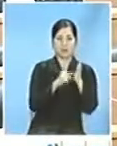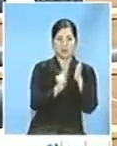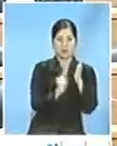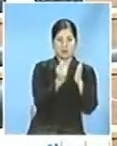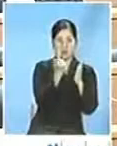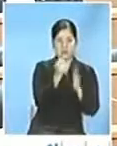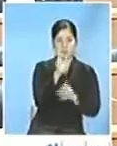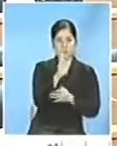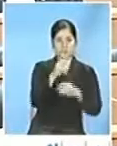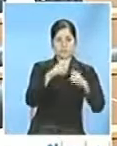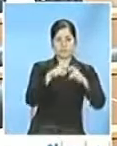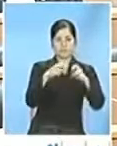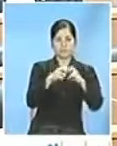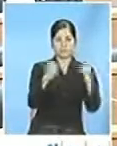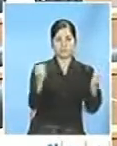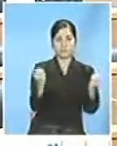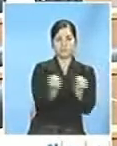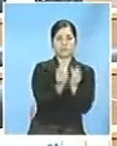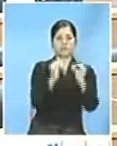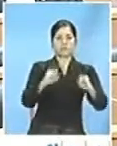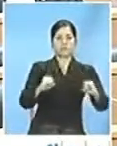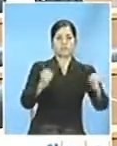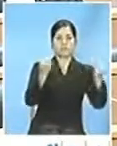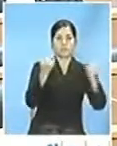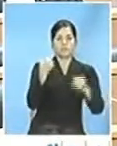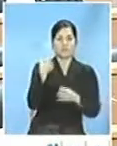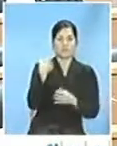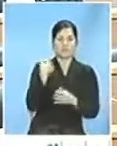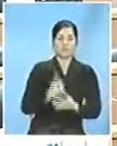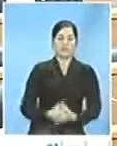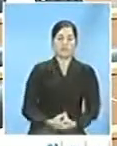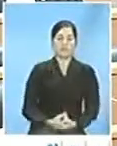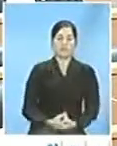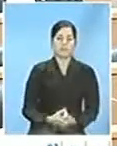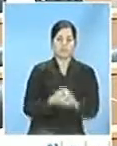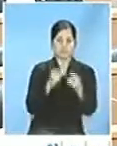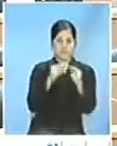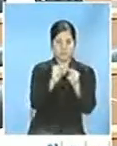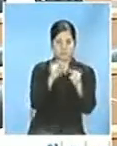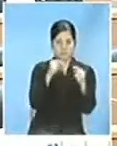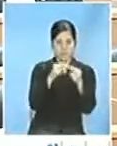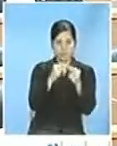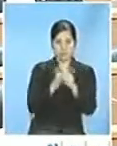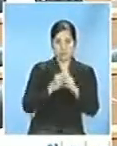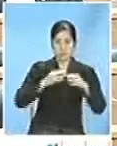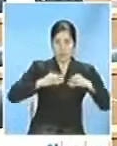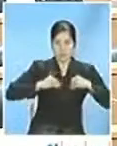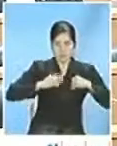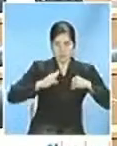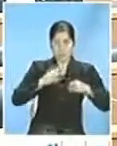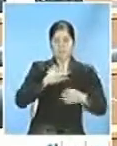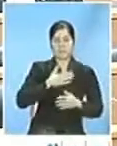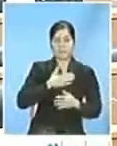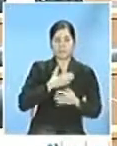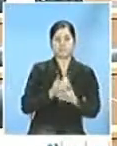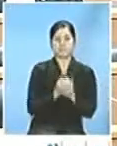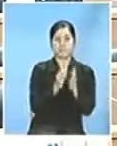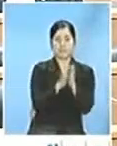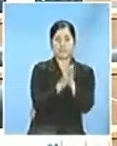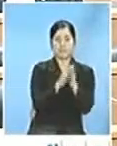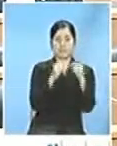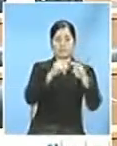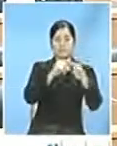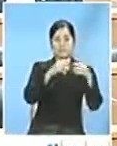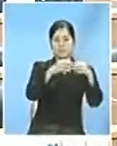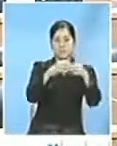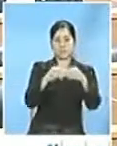ของความขัดแย้งครั้งใหม่ของสังคมไทยการคัดค้านของผมในวันนี้และของเพื่อนสมา